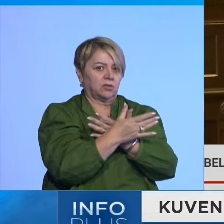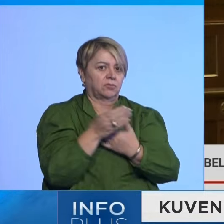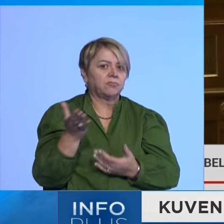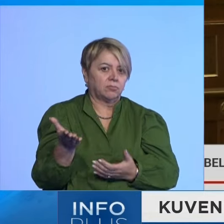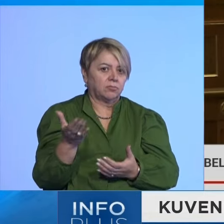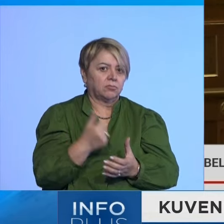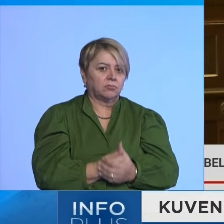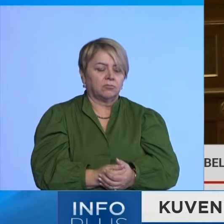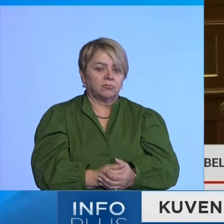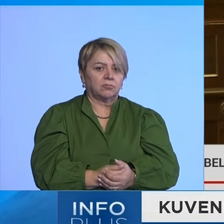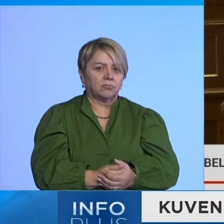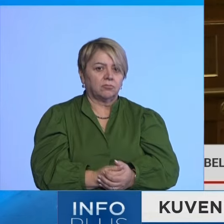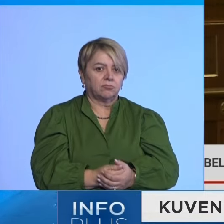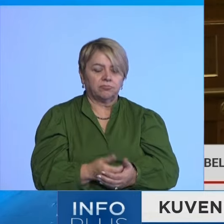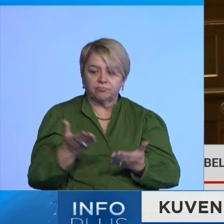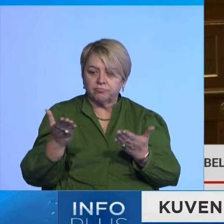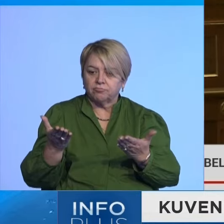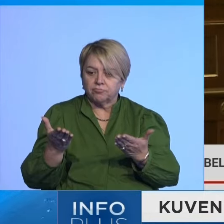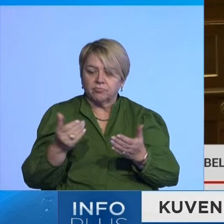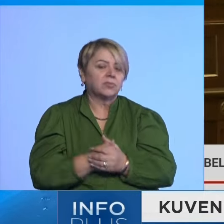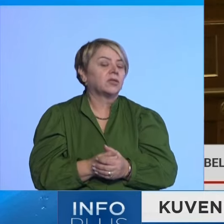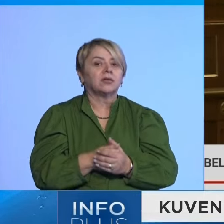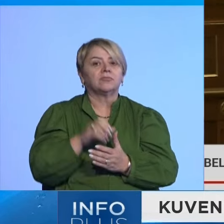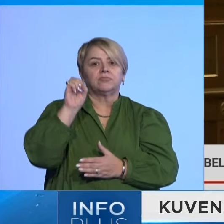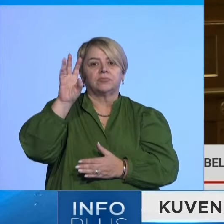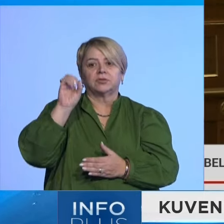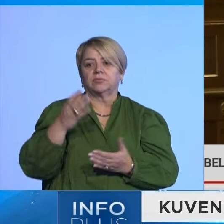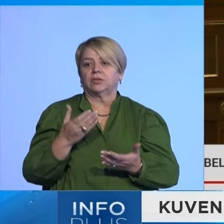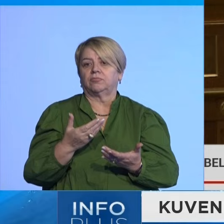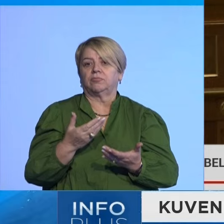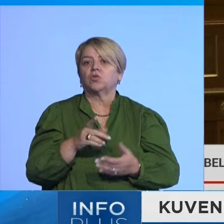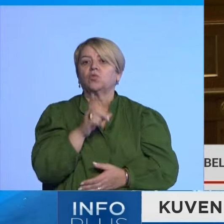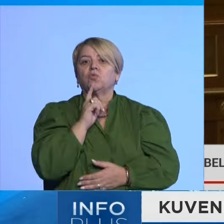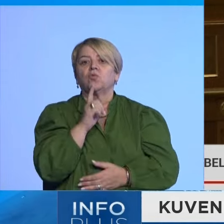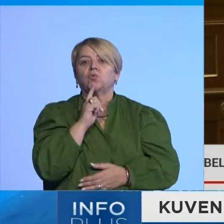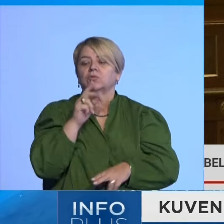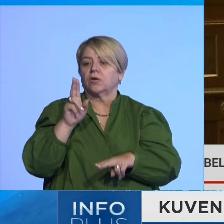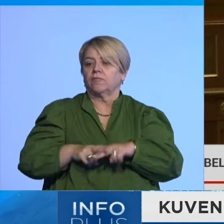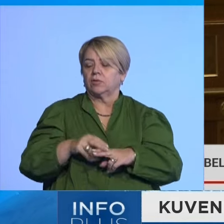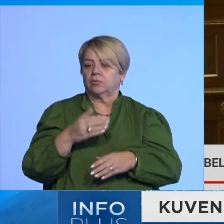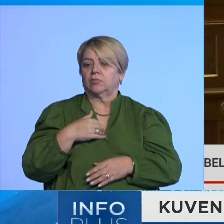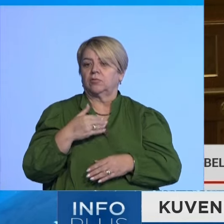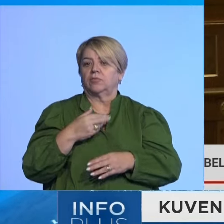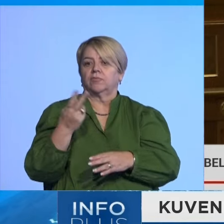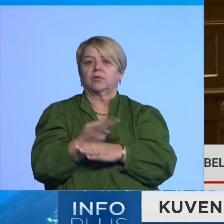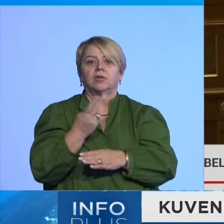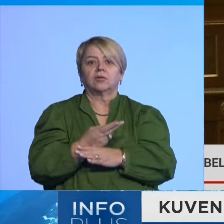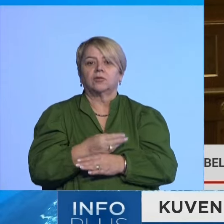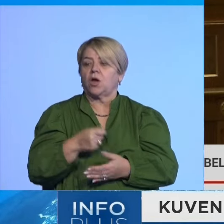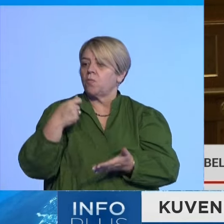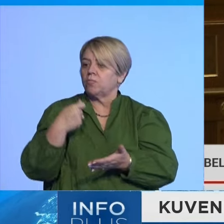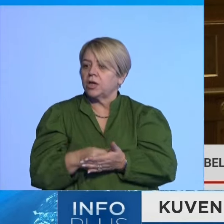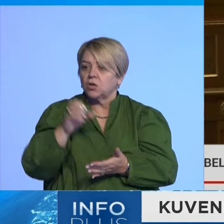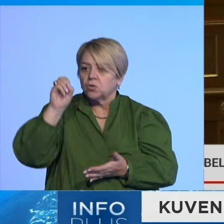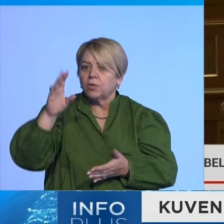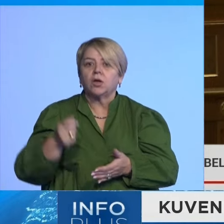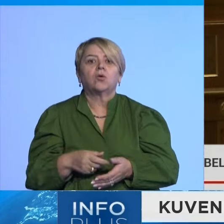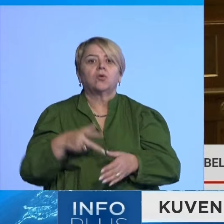Pra ndort kujna e kena sistemin ton energjetik. Kush vendos këtë vendin ton kur mu ble rryma, kur mu nëll